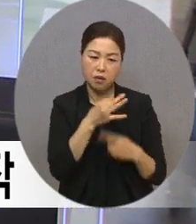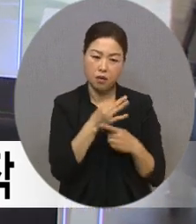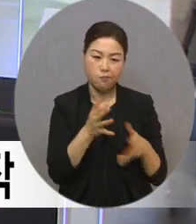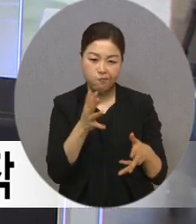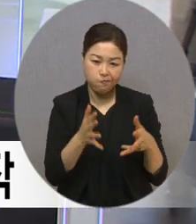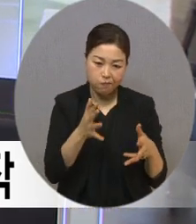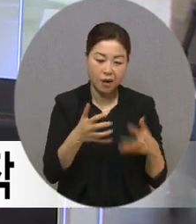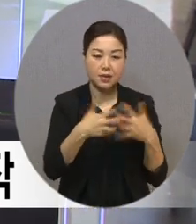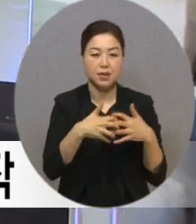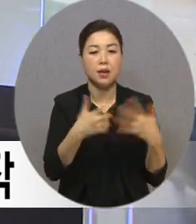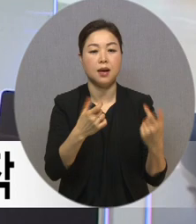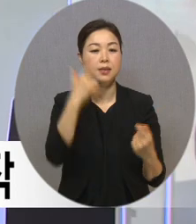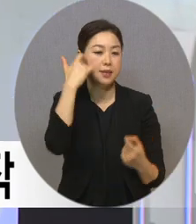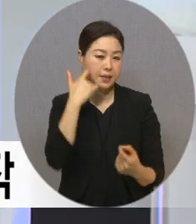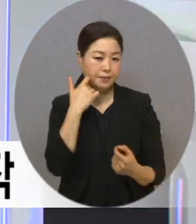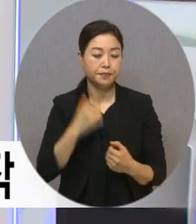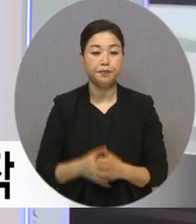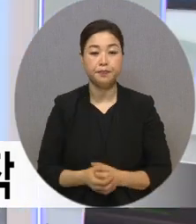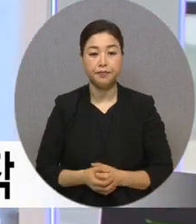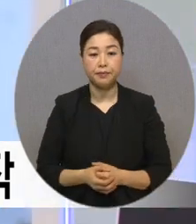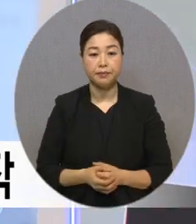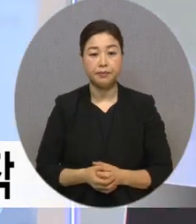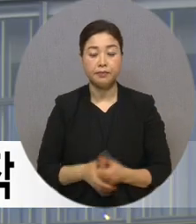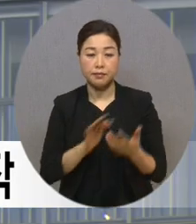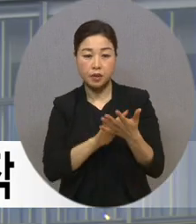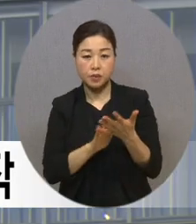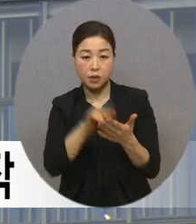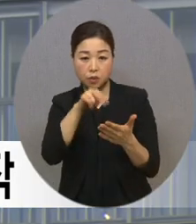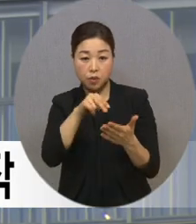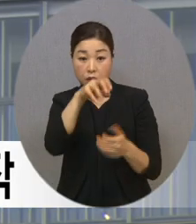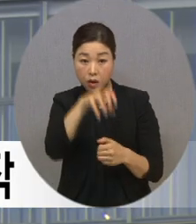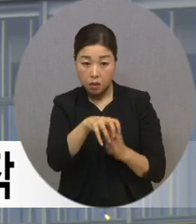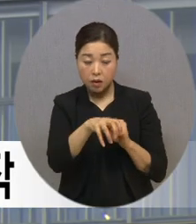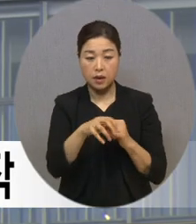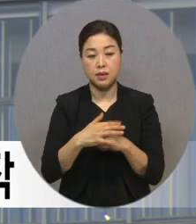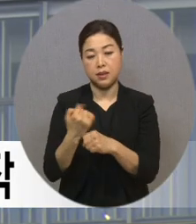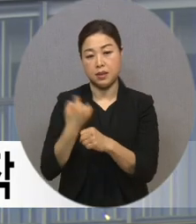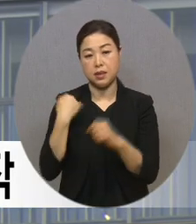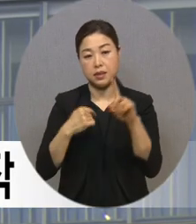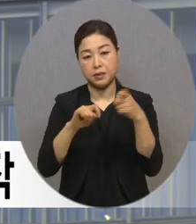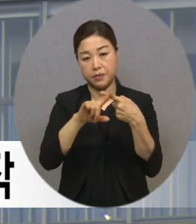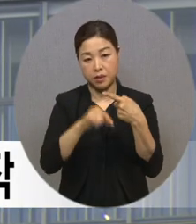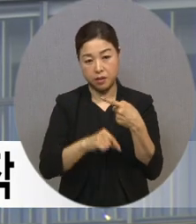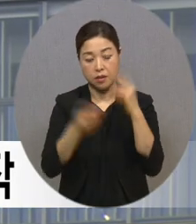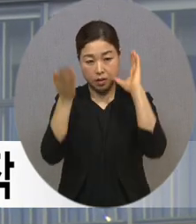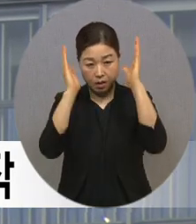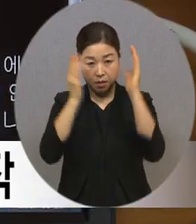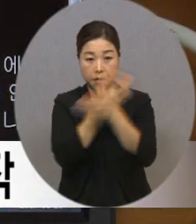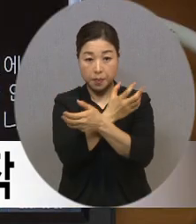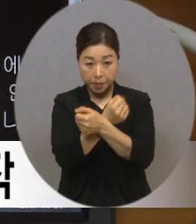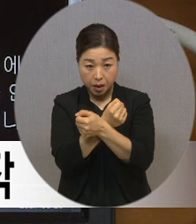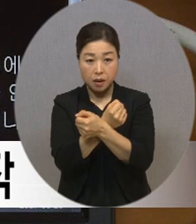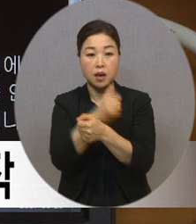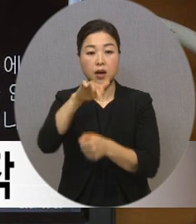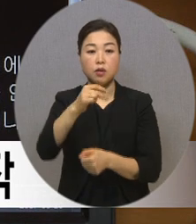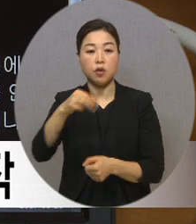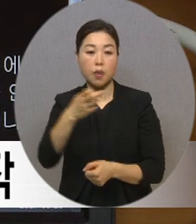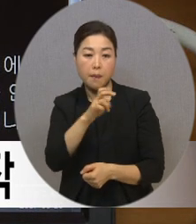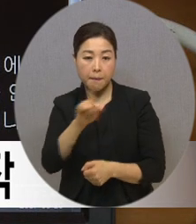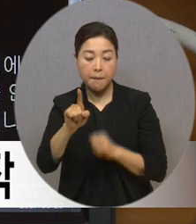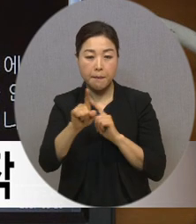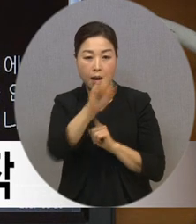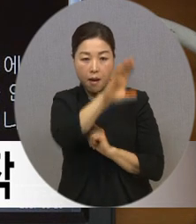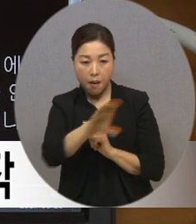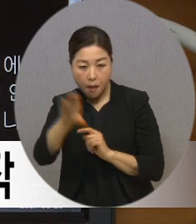부자연스러운 문제가 있었습니다. 이에 점자 도서관은 지난해 11월 네이버와 협약을 통해 클로바 더빙을